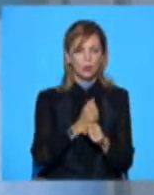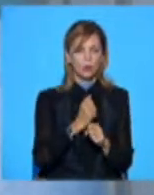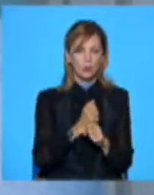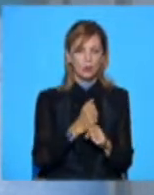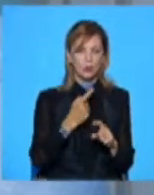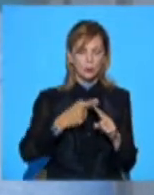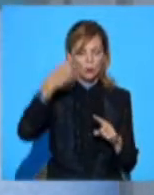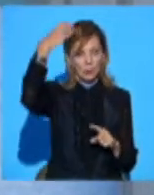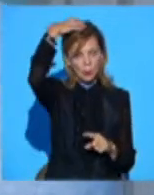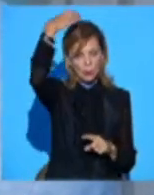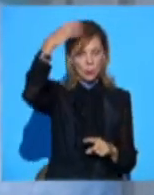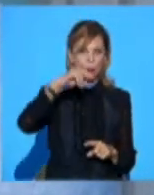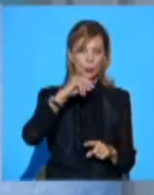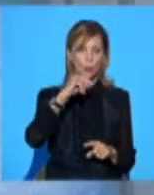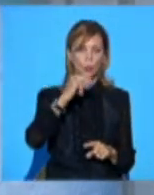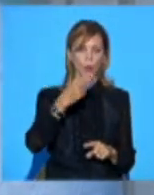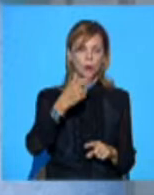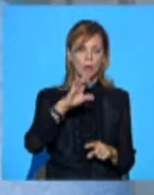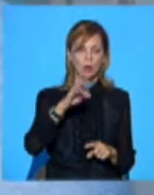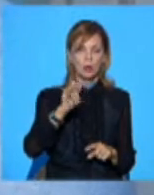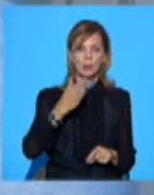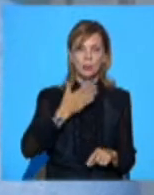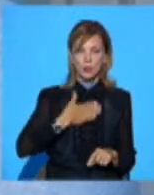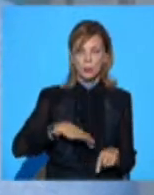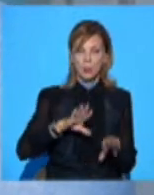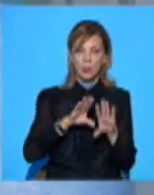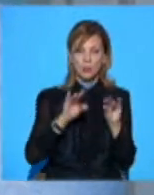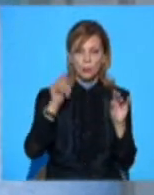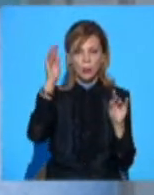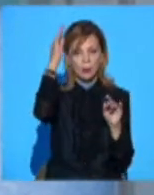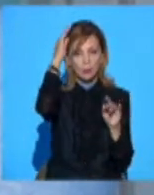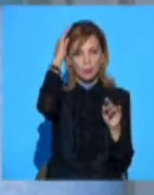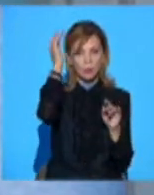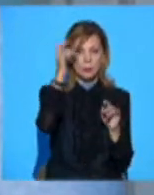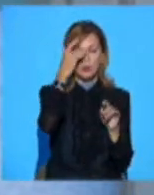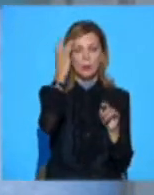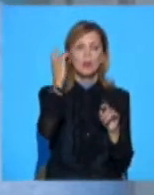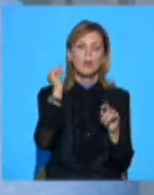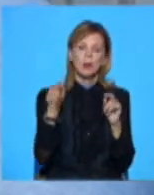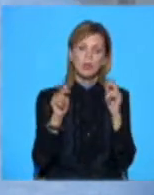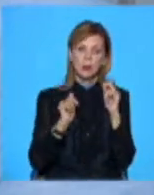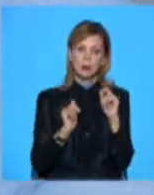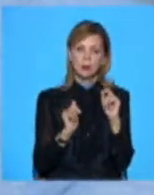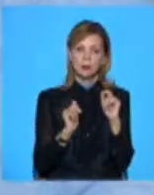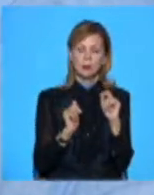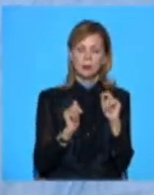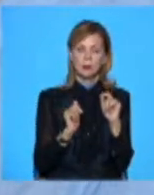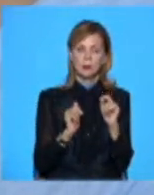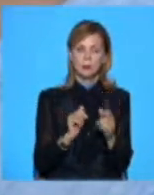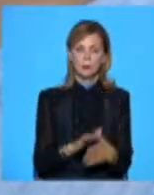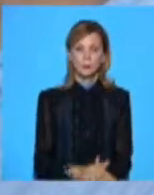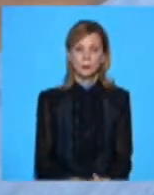Silviu Purcărete și face deosebită plăcere. Domnia sa